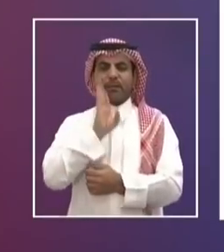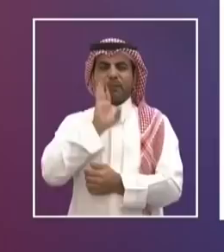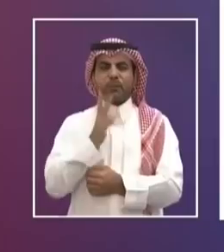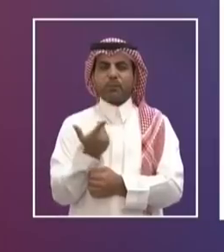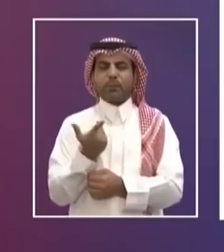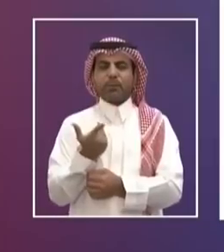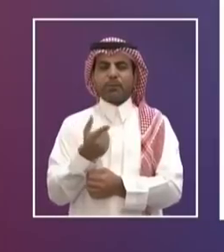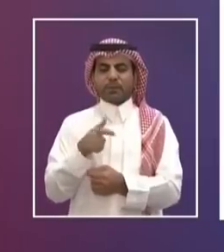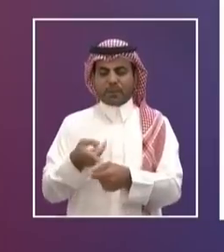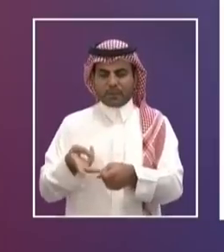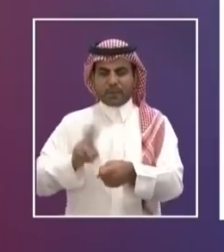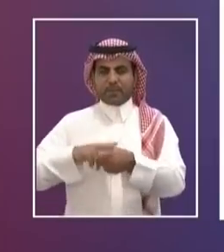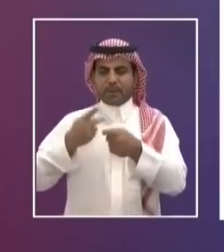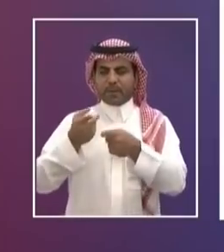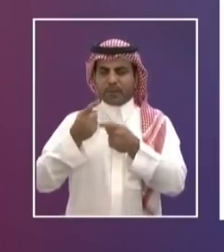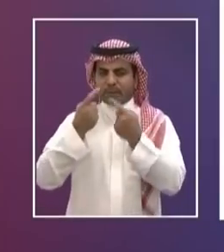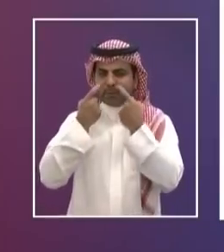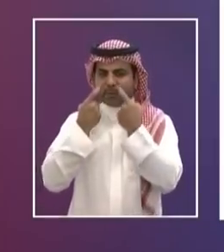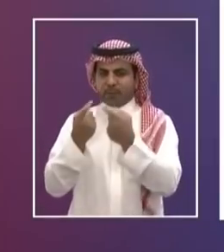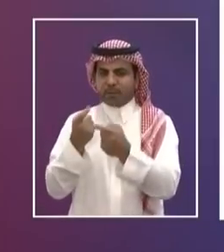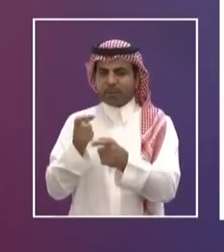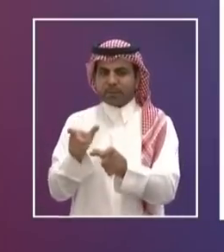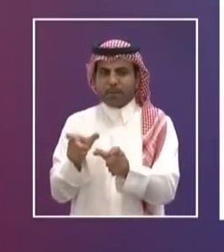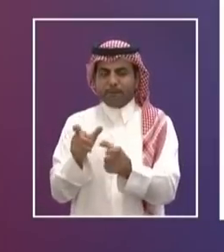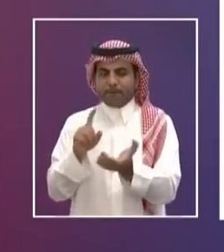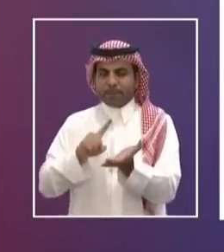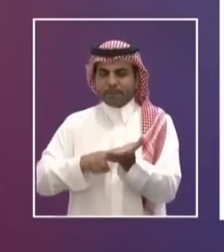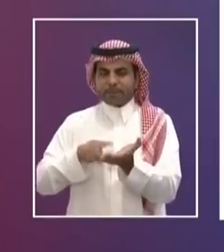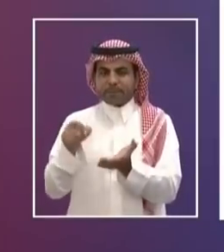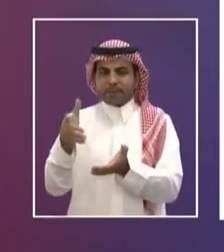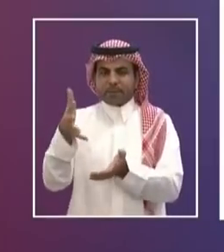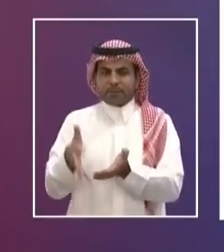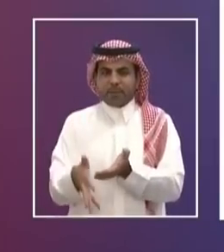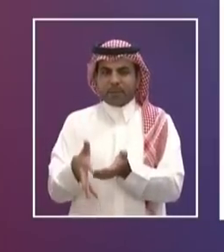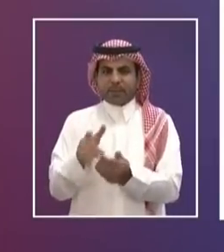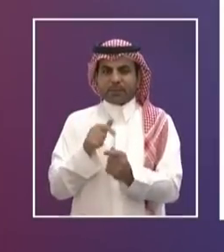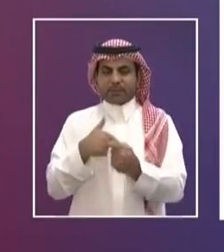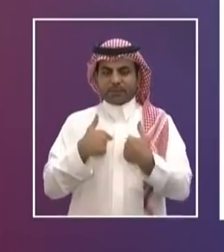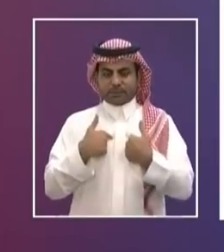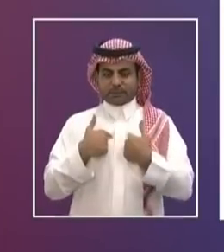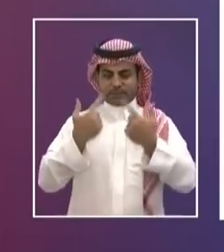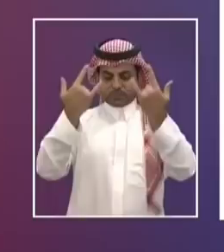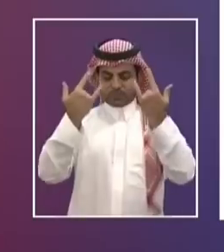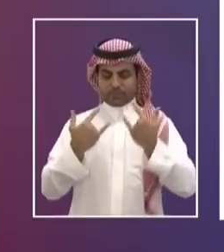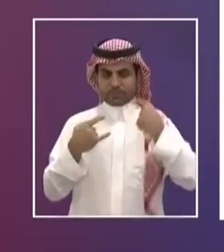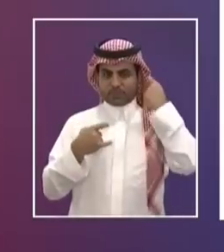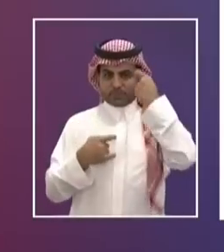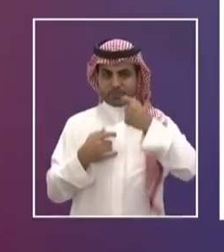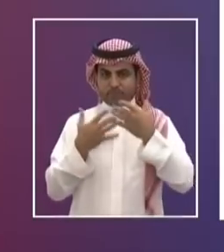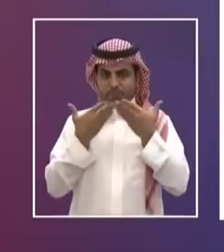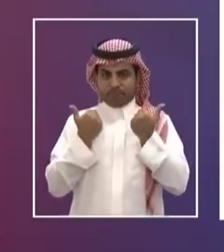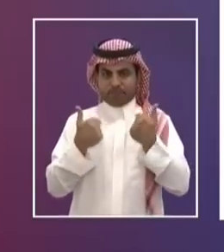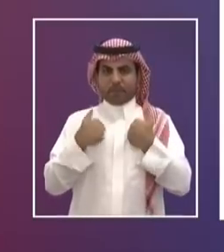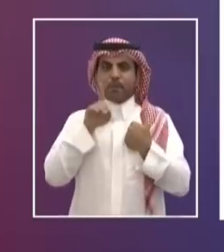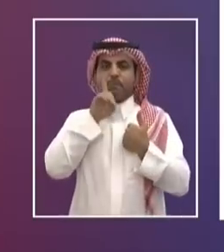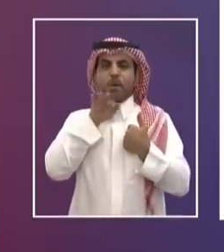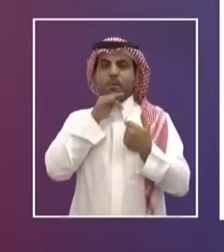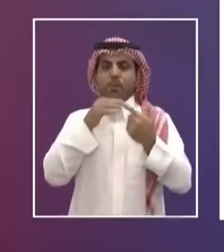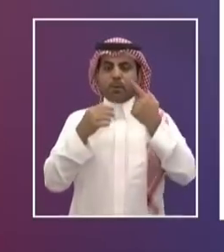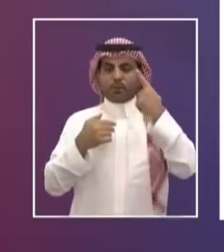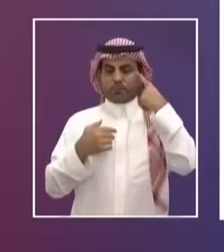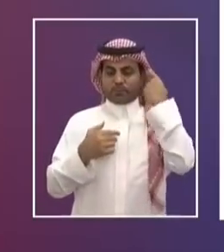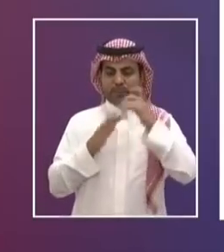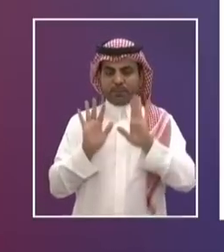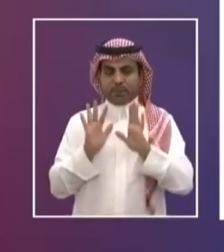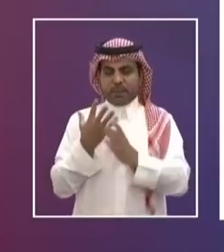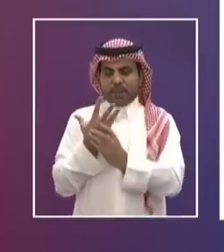إلى العودة لأنفسنا الأول، التأكد أننا لسنا مصابين بقلق ولا لدينا أي مخاوف،